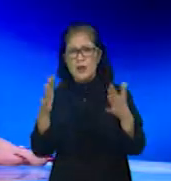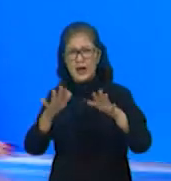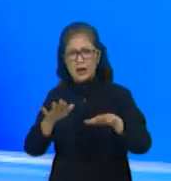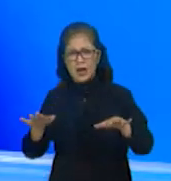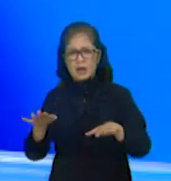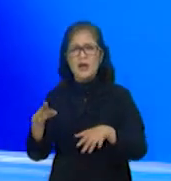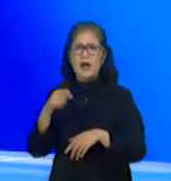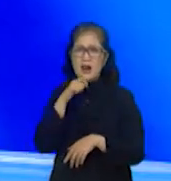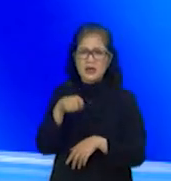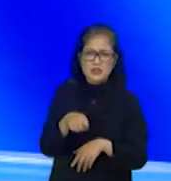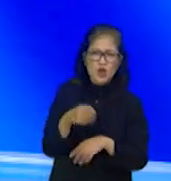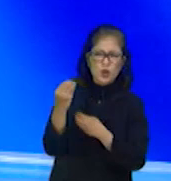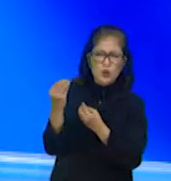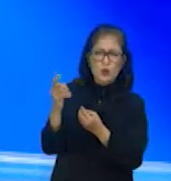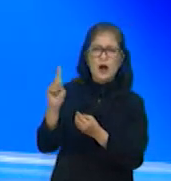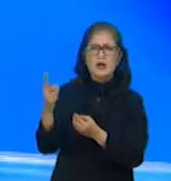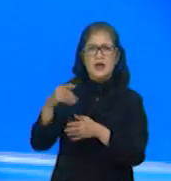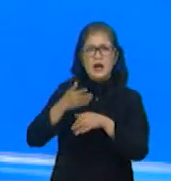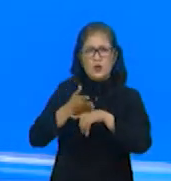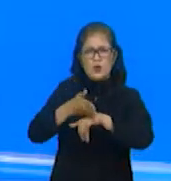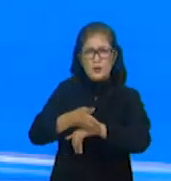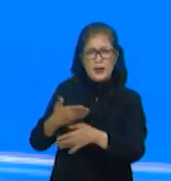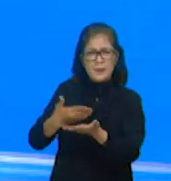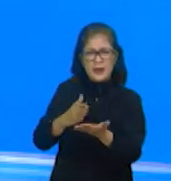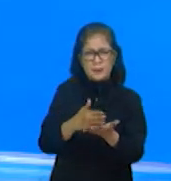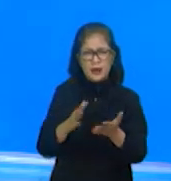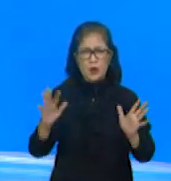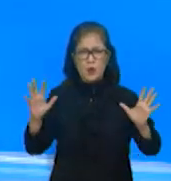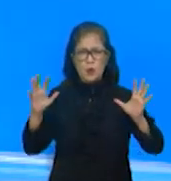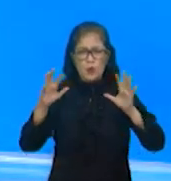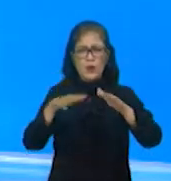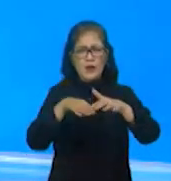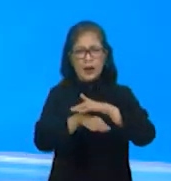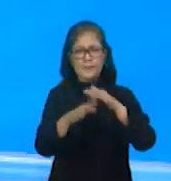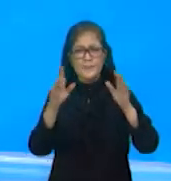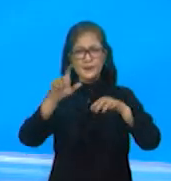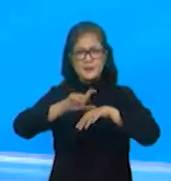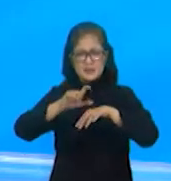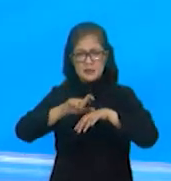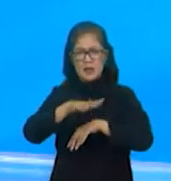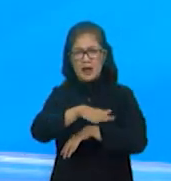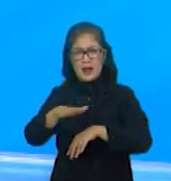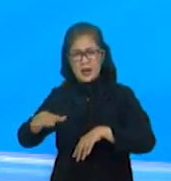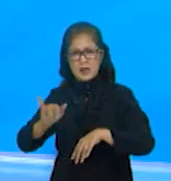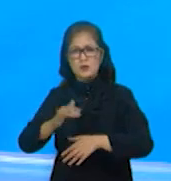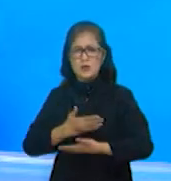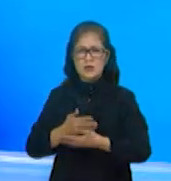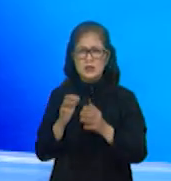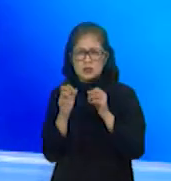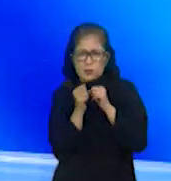kurban sejak pagi menyerbu masuk dalam halaman masjid. Akibatnya sejumlah anak-anak dan balita terjepit di antara